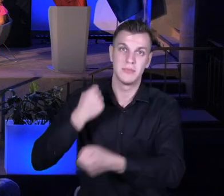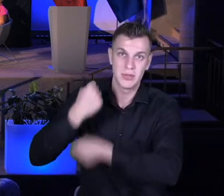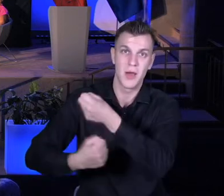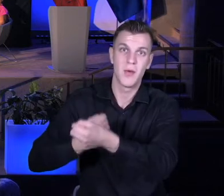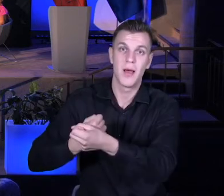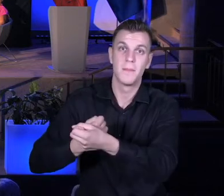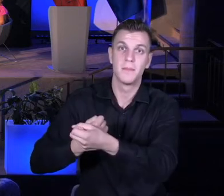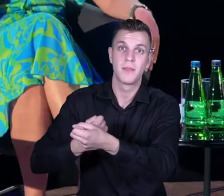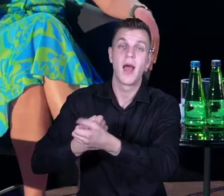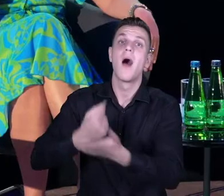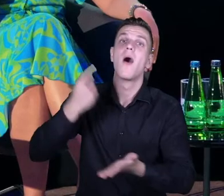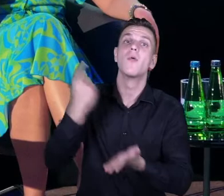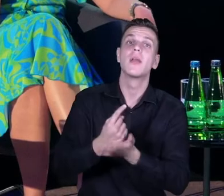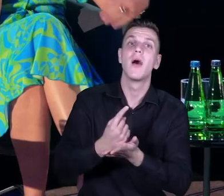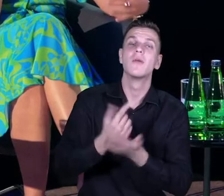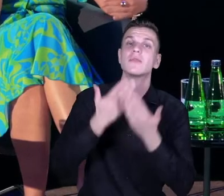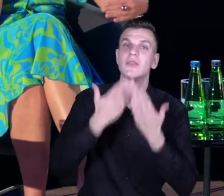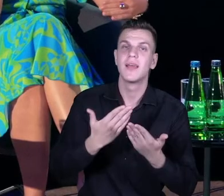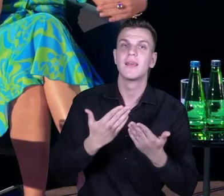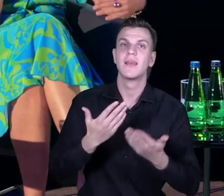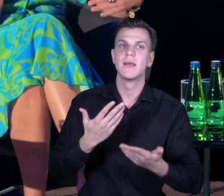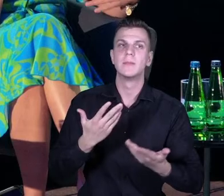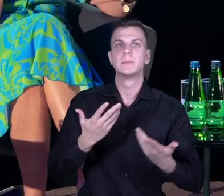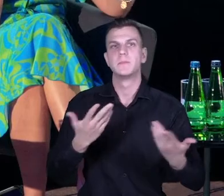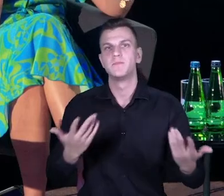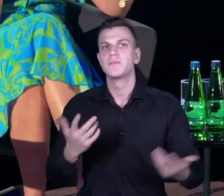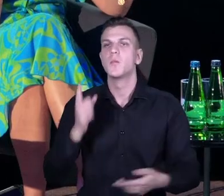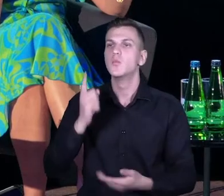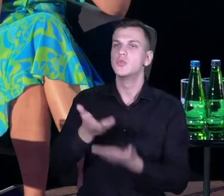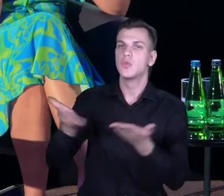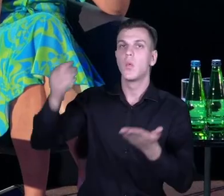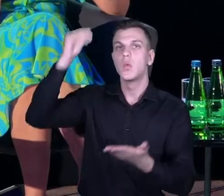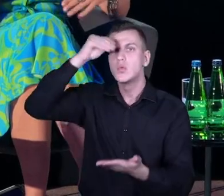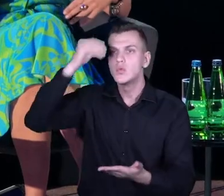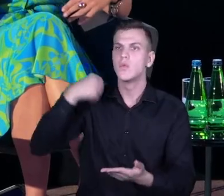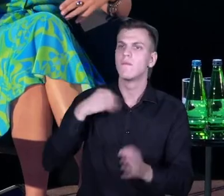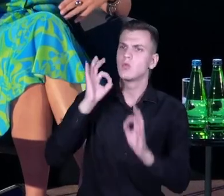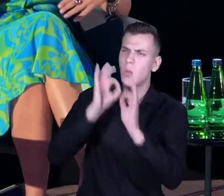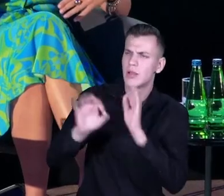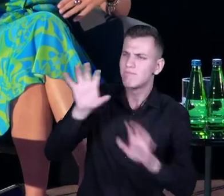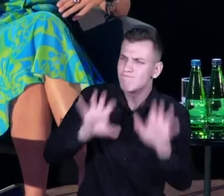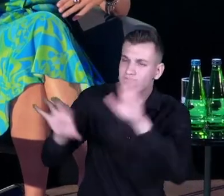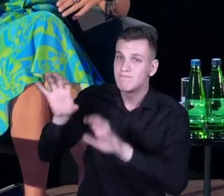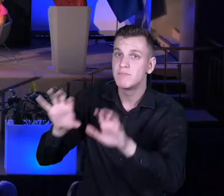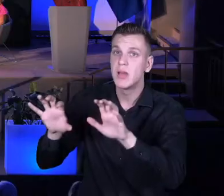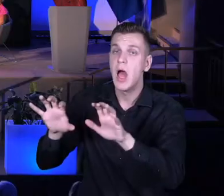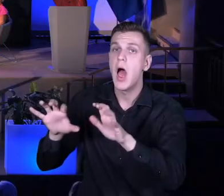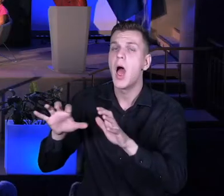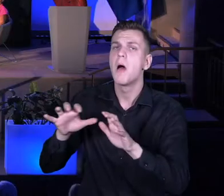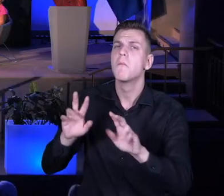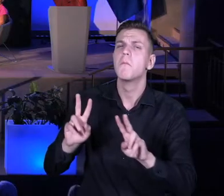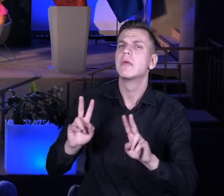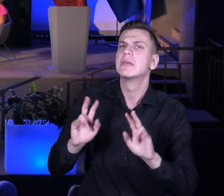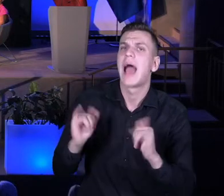niedobra uważność i taka spostrzegawczość wobec tych uczniów, a w tym bardzo pomogły nam linie rozwoju.